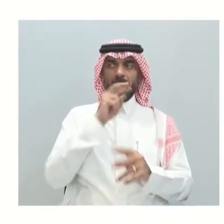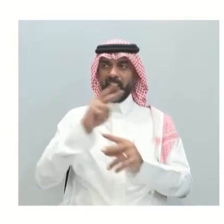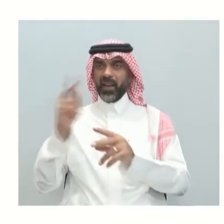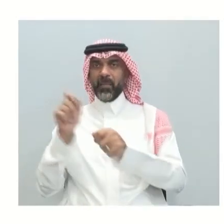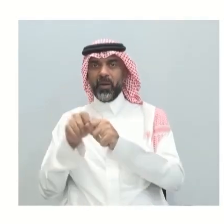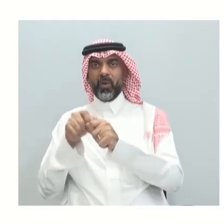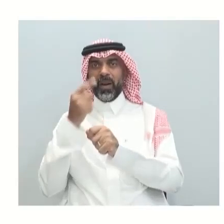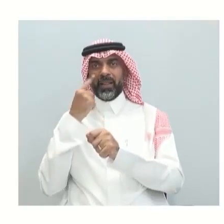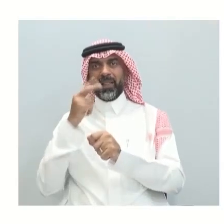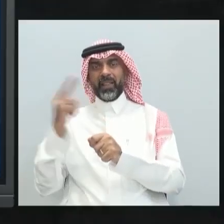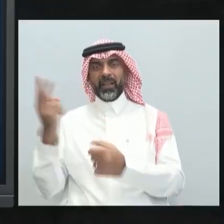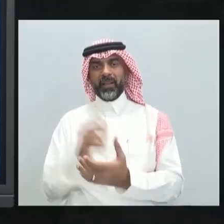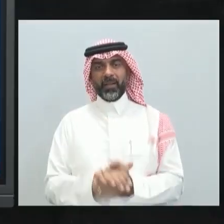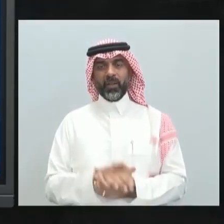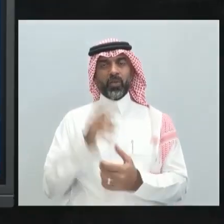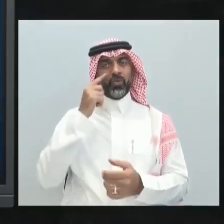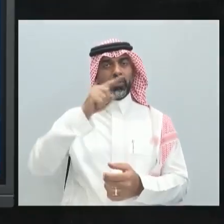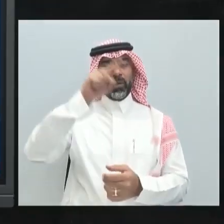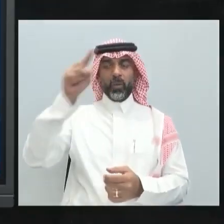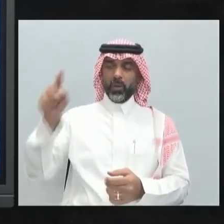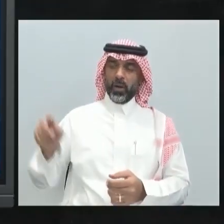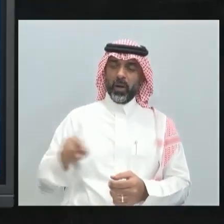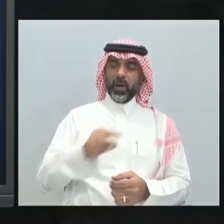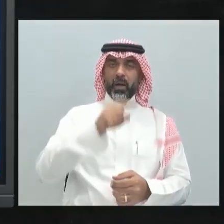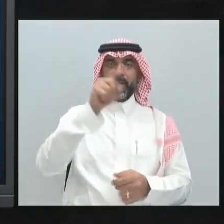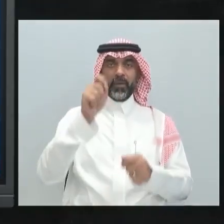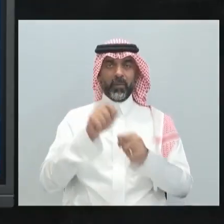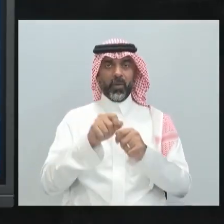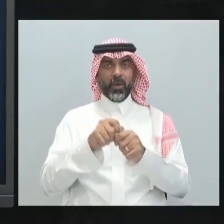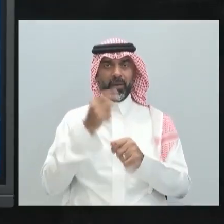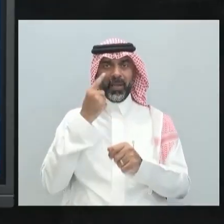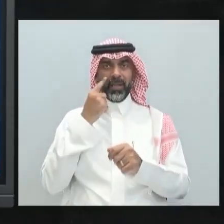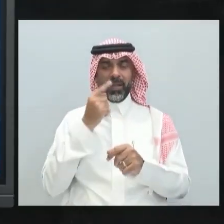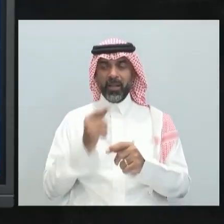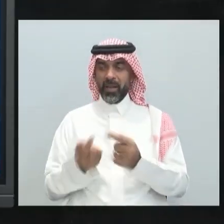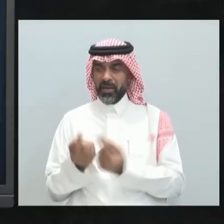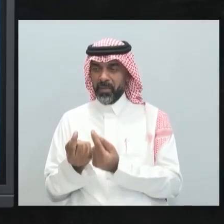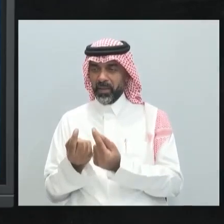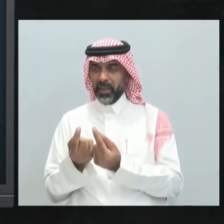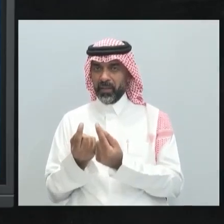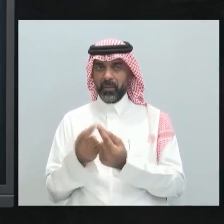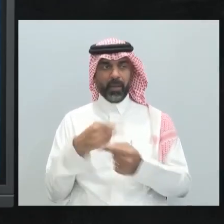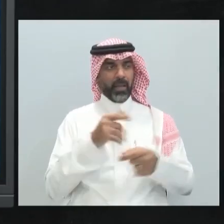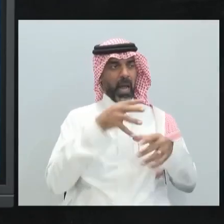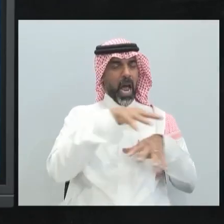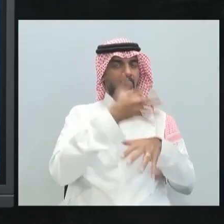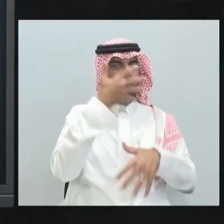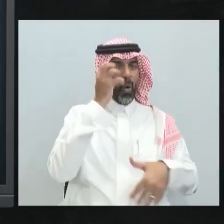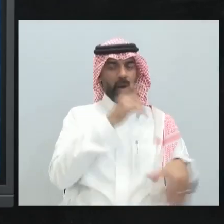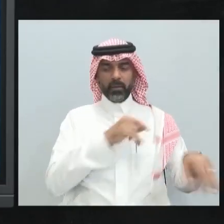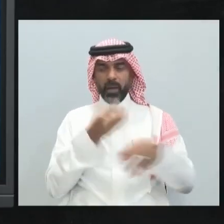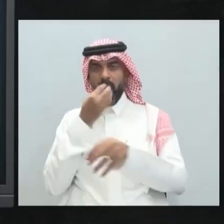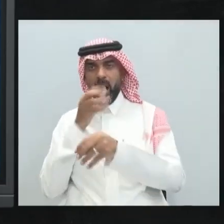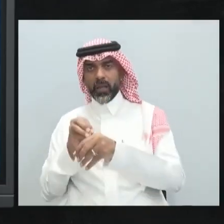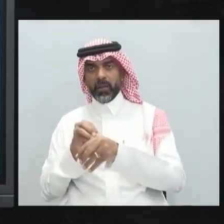التسلسل هذا الدوران في المخلوقات الحيه عندما تنتج النباتات الغذاء تاتي اكلات الاعشاب تتغذى على النباتات